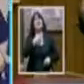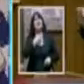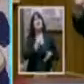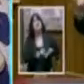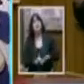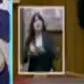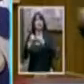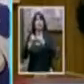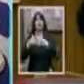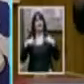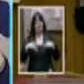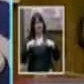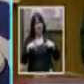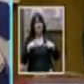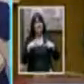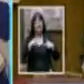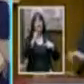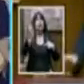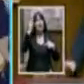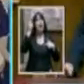να είμαι χερουβίμ της ανοησίας.